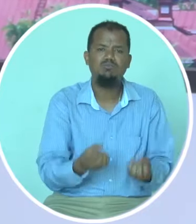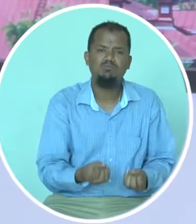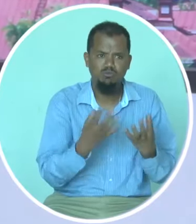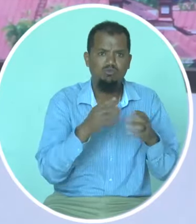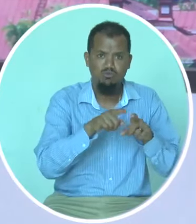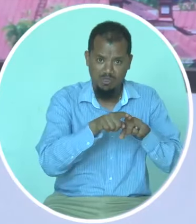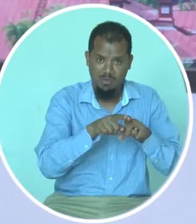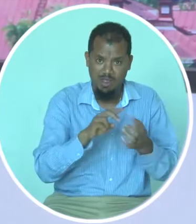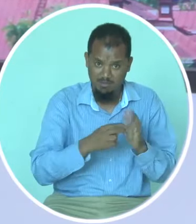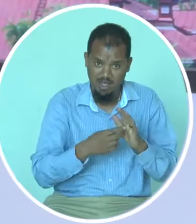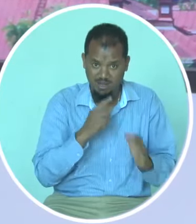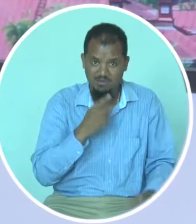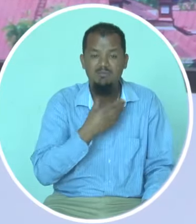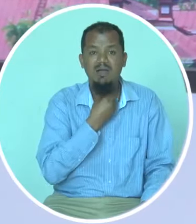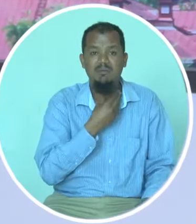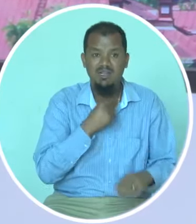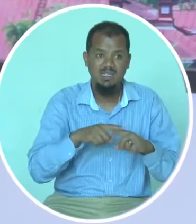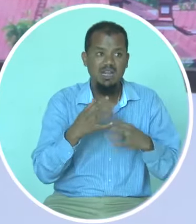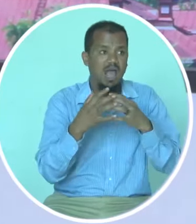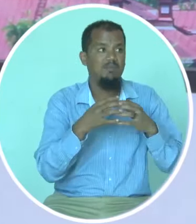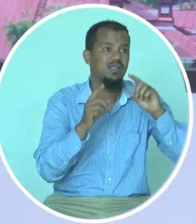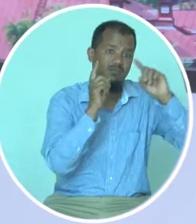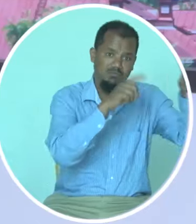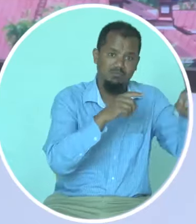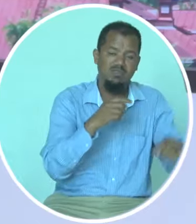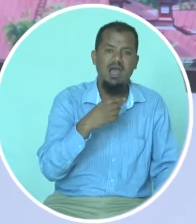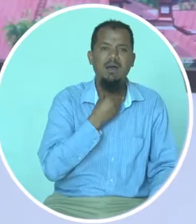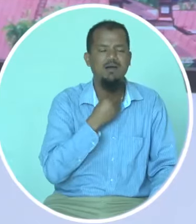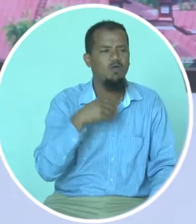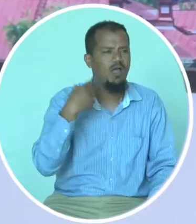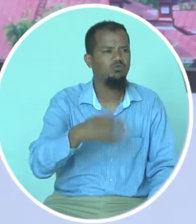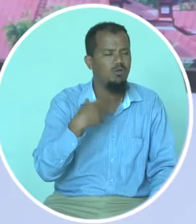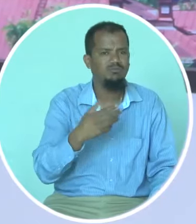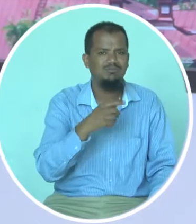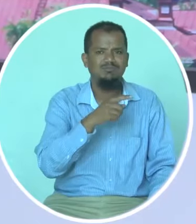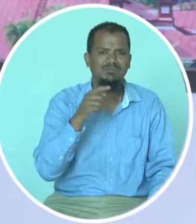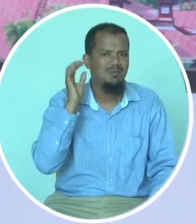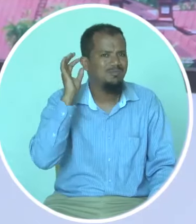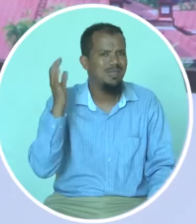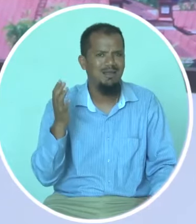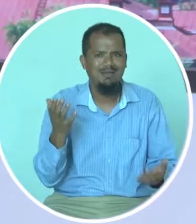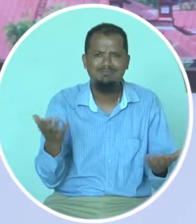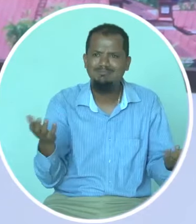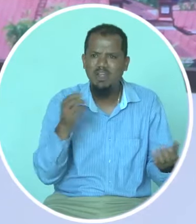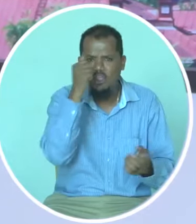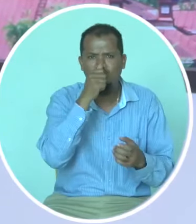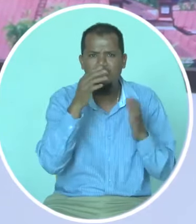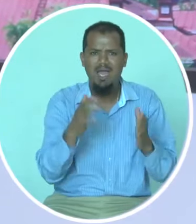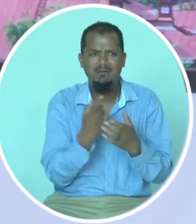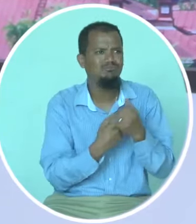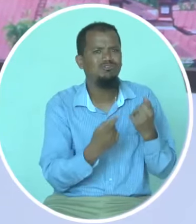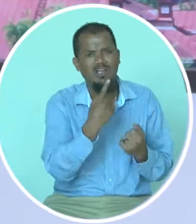ብዙዎቹን ያግባባል ማለት ነው በአማርኛ ግን አሜሪካ ሀገር ላይ ሄደ ንግግር ላድርግ ብትል የሚሰማ ምናልባት ኢትዮጵያዊ የሆነ